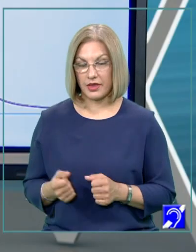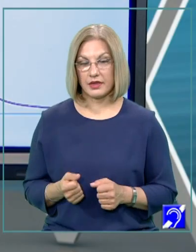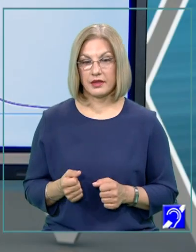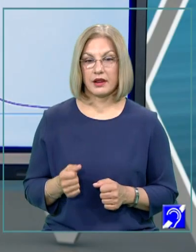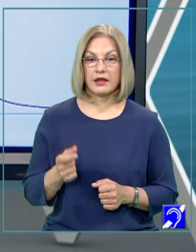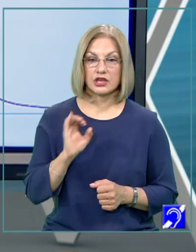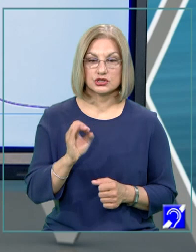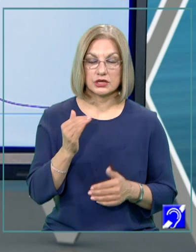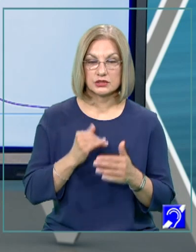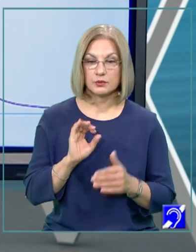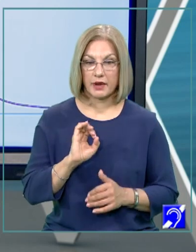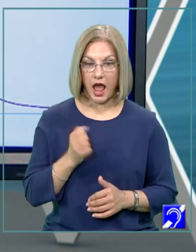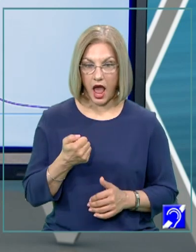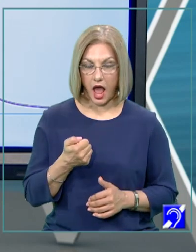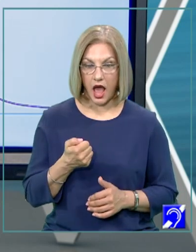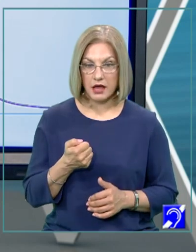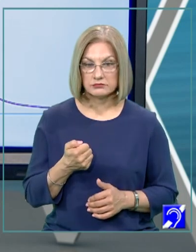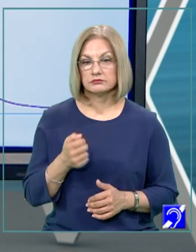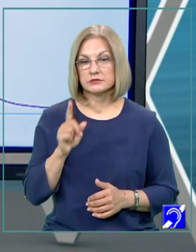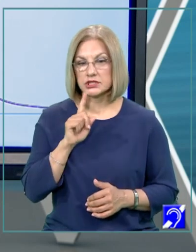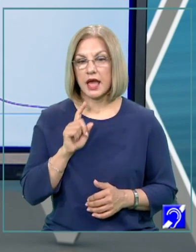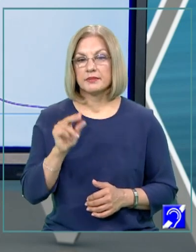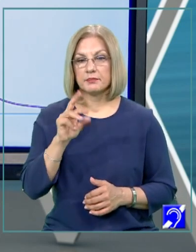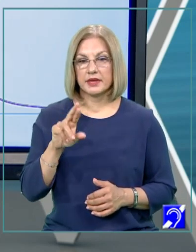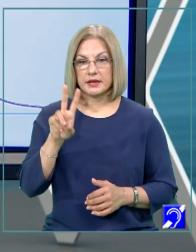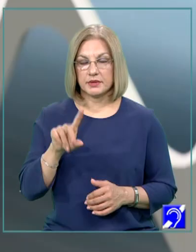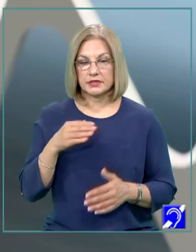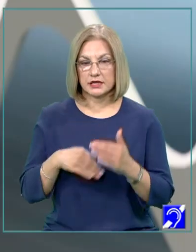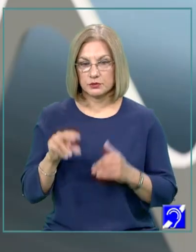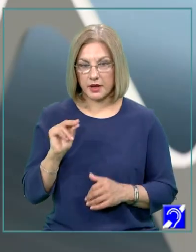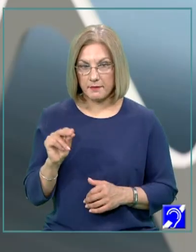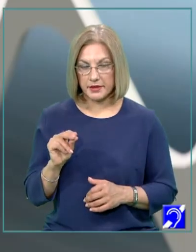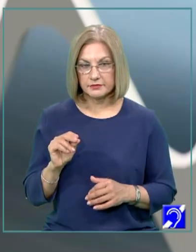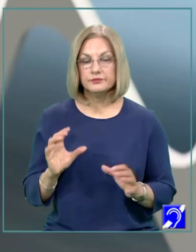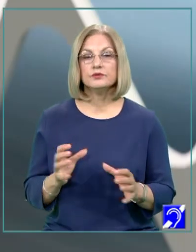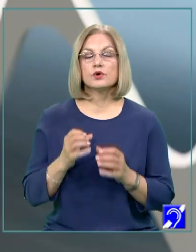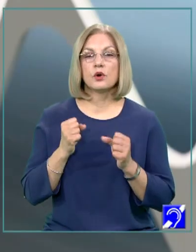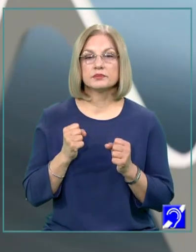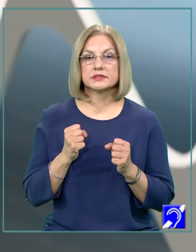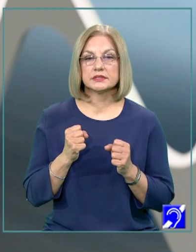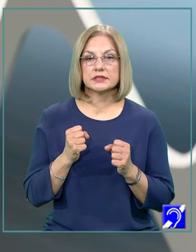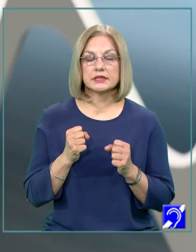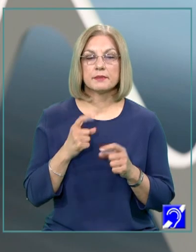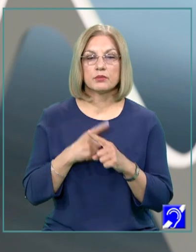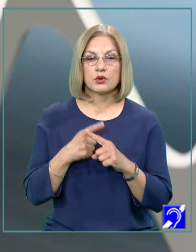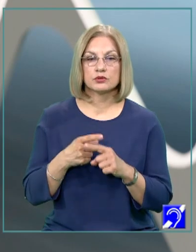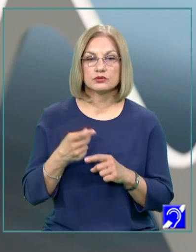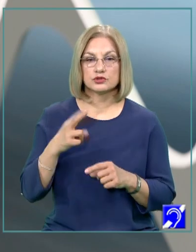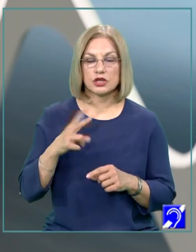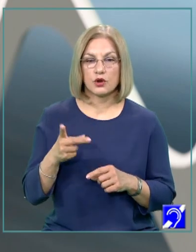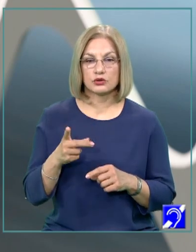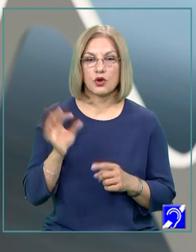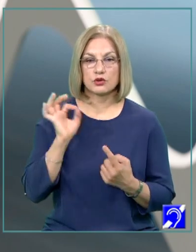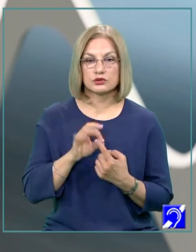supra a adică pe aer pătrat supra pe obținem că produsul celor două soluții